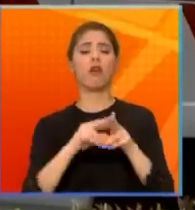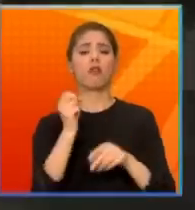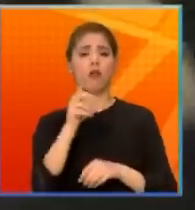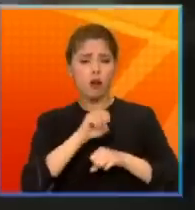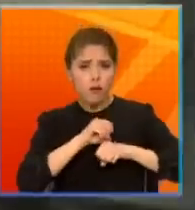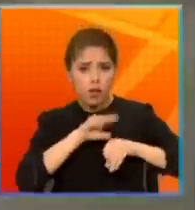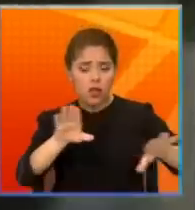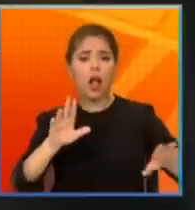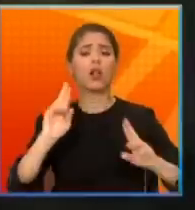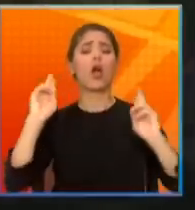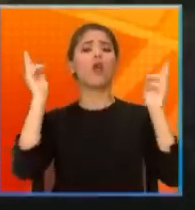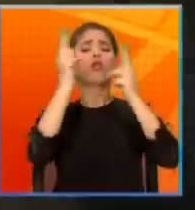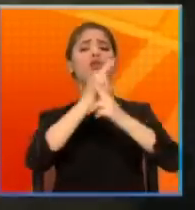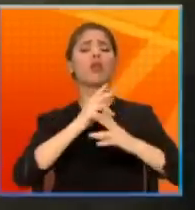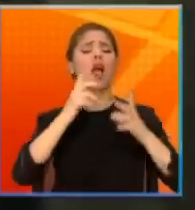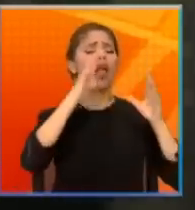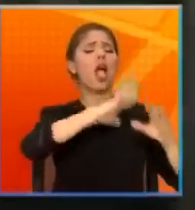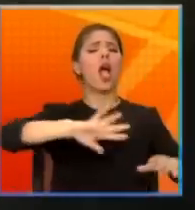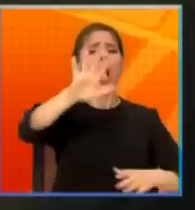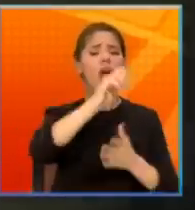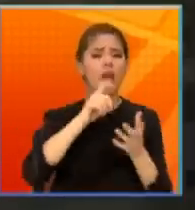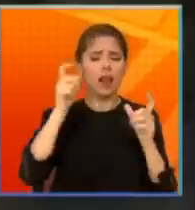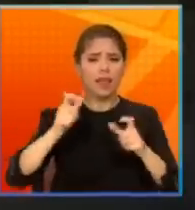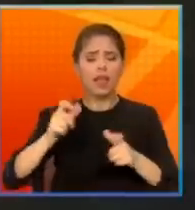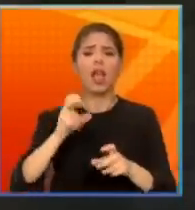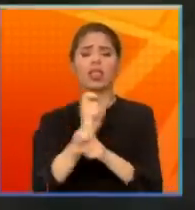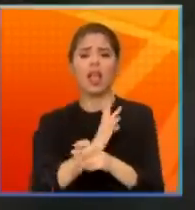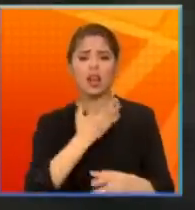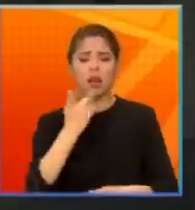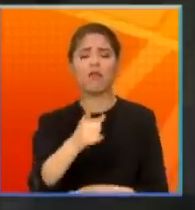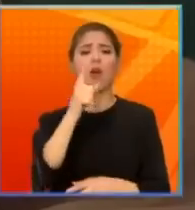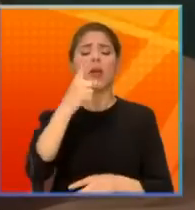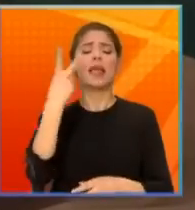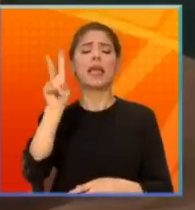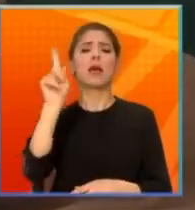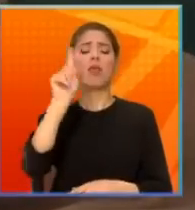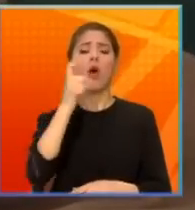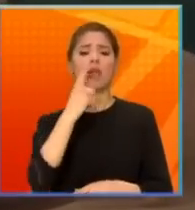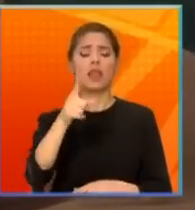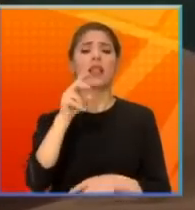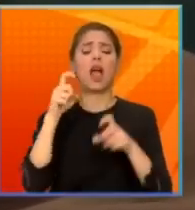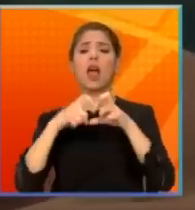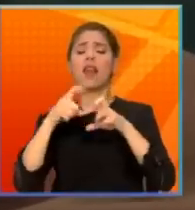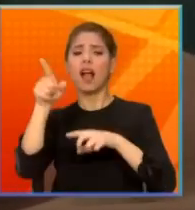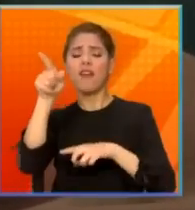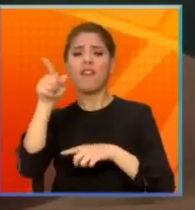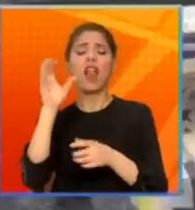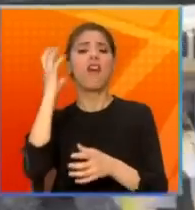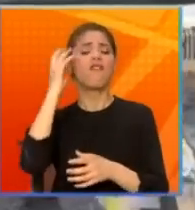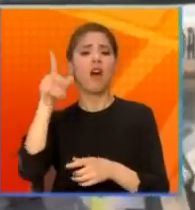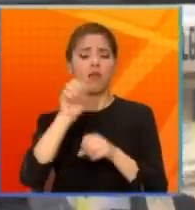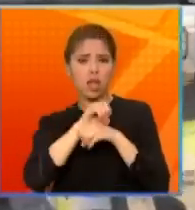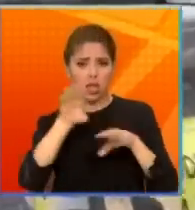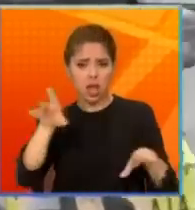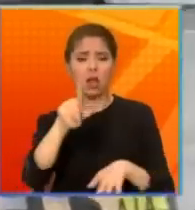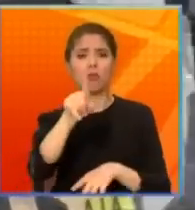Koronavirüs salgını dünyanın dört bir yanını dehşete düşürürken 2010 yılında Rockefeller Vakfı tarafından yayımlanan ve neredeyse